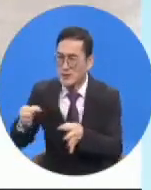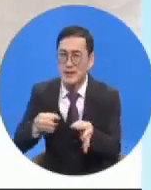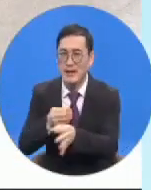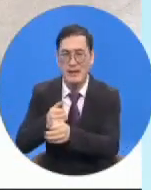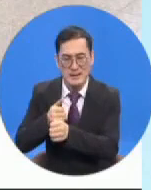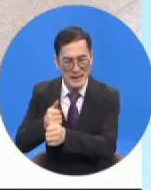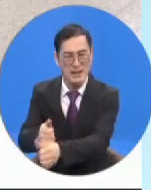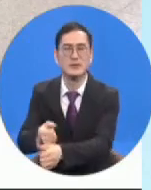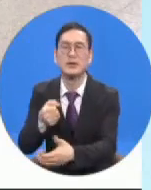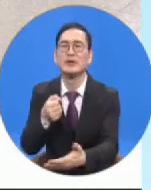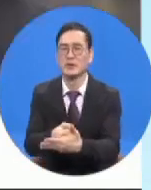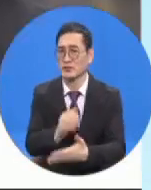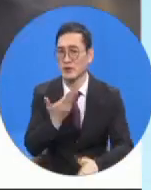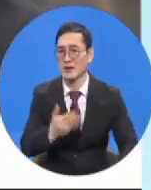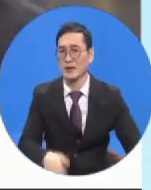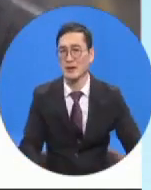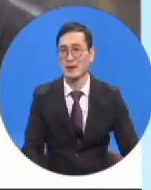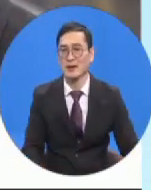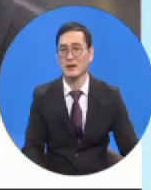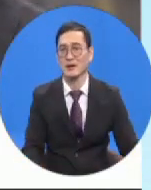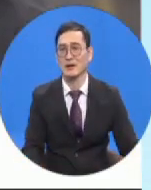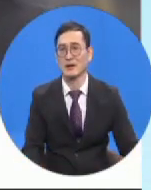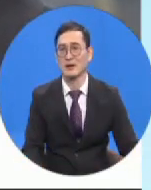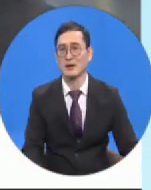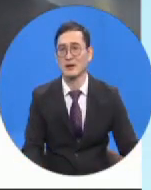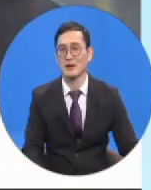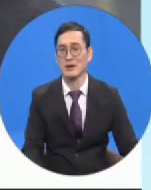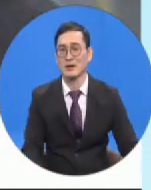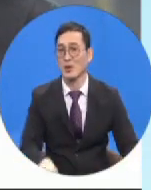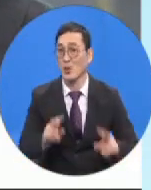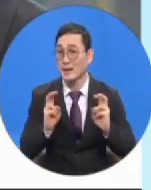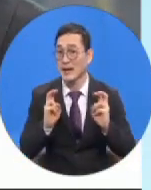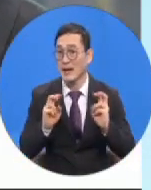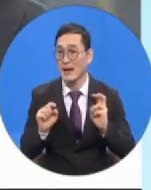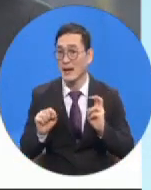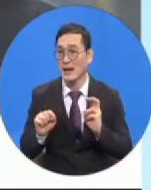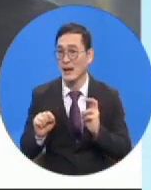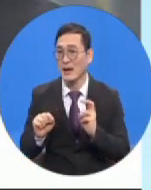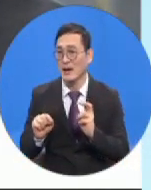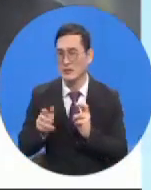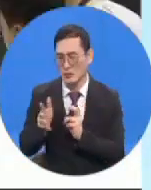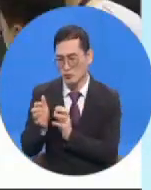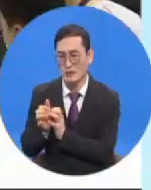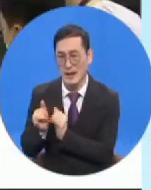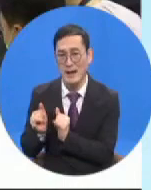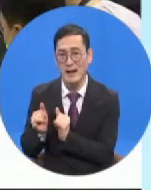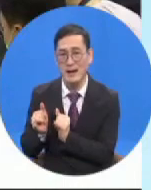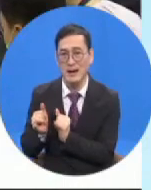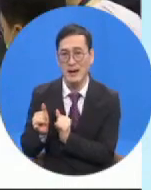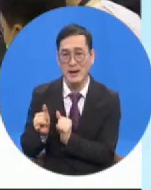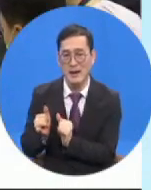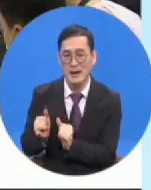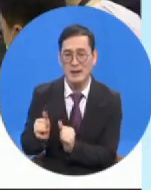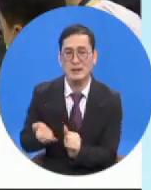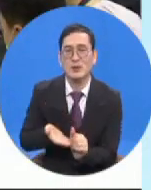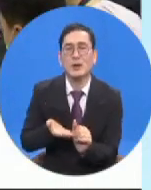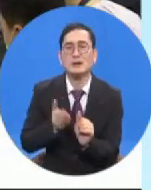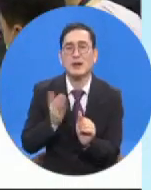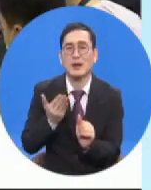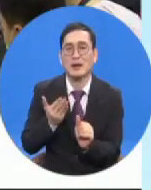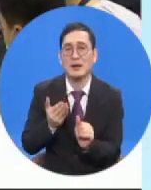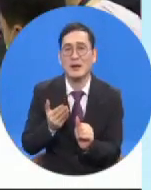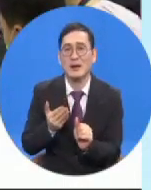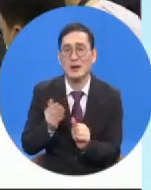공급으로 결정이 되는 거거든요. 네, 기업은 전문 인력을 필요로 하고 그러면은 대통령이 되시겠다는 분이 전문 인력을 어떻게 양성을 할 것인지 대학 교육을